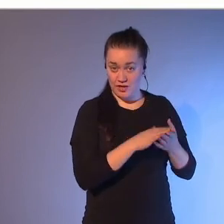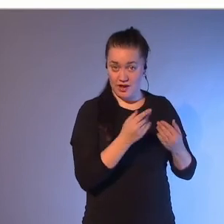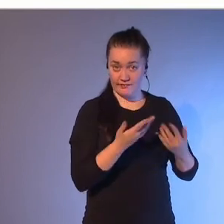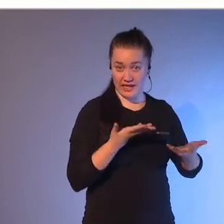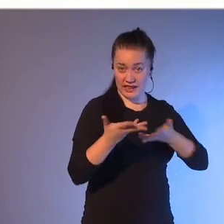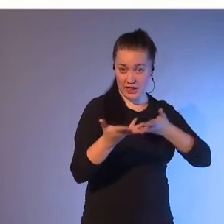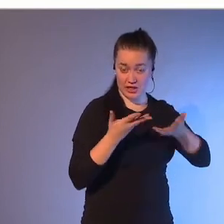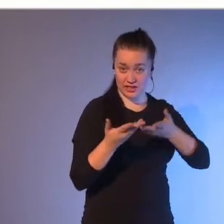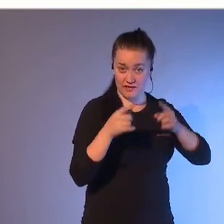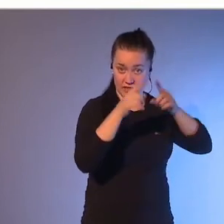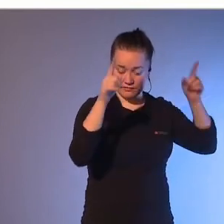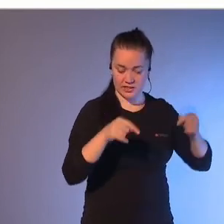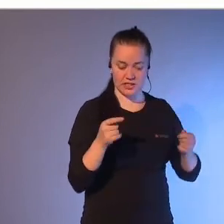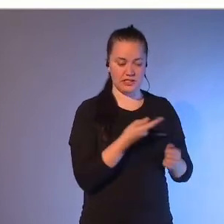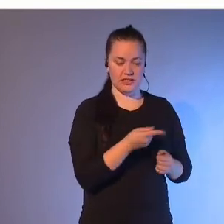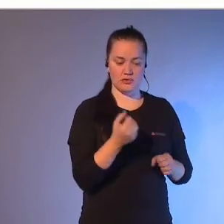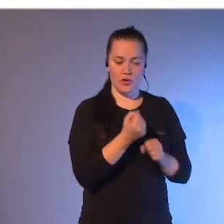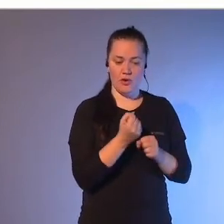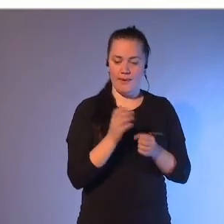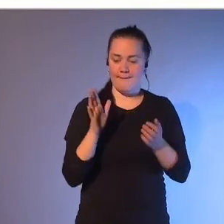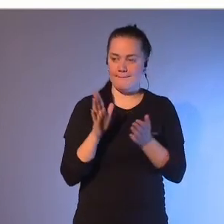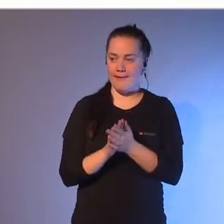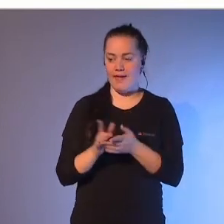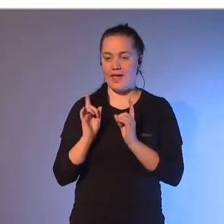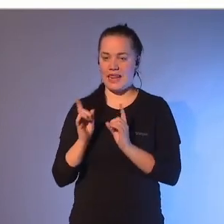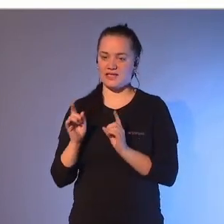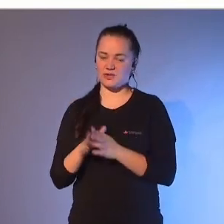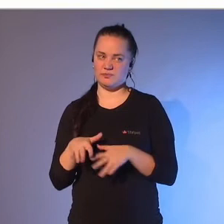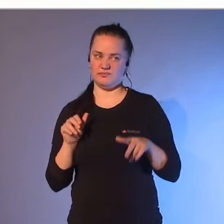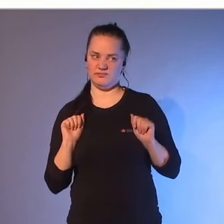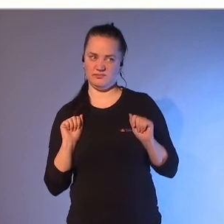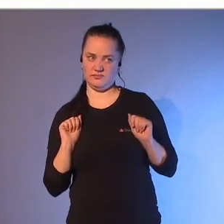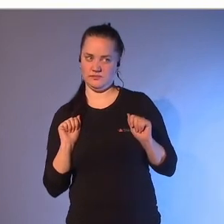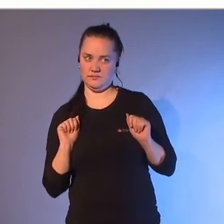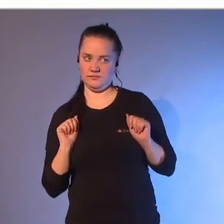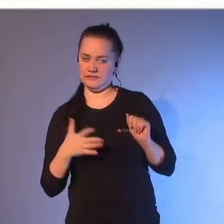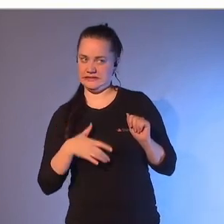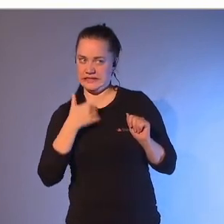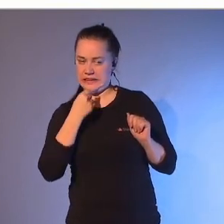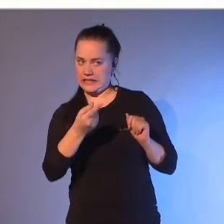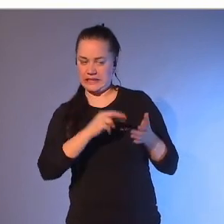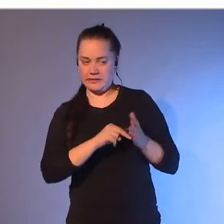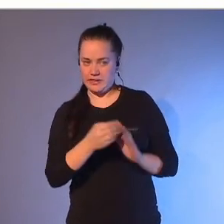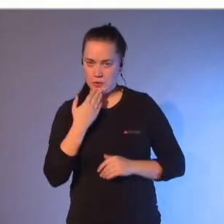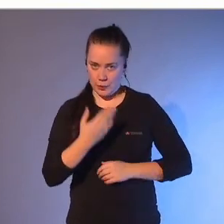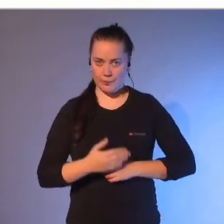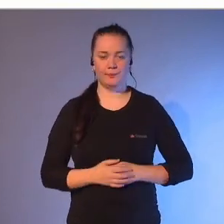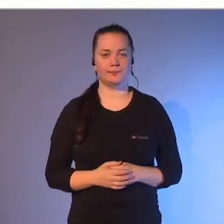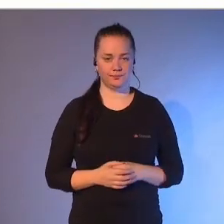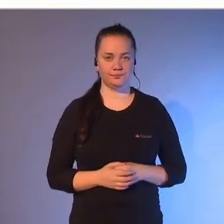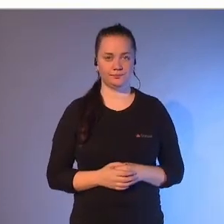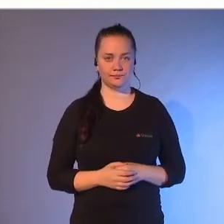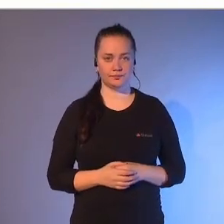interaktive tavlene, som skulle jobbe sammen med lærere som ikke var kjent denne teknologien så godt.